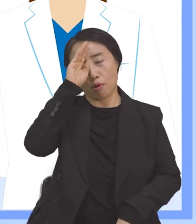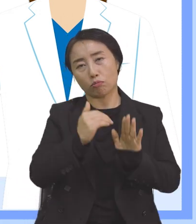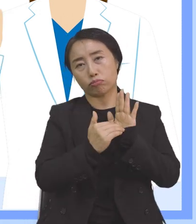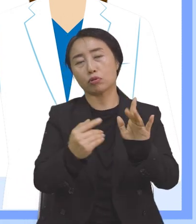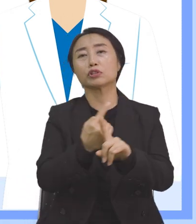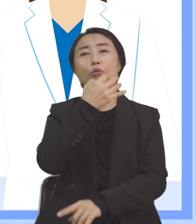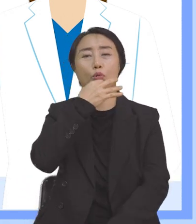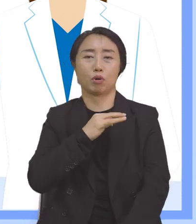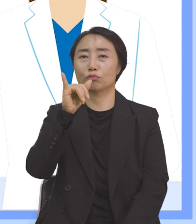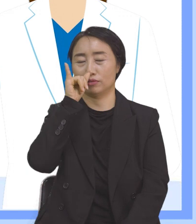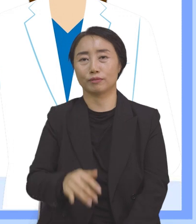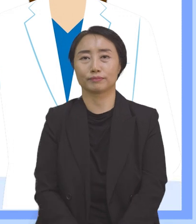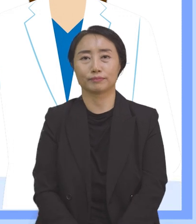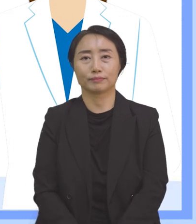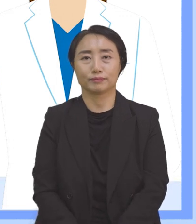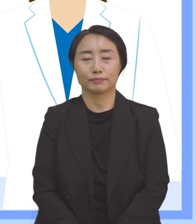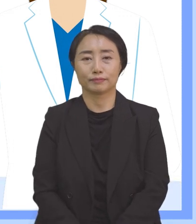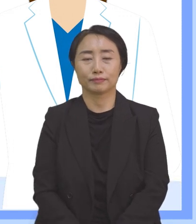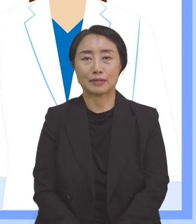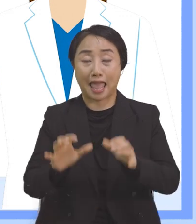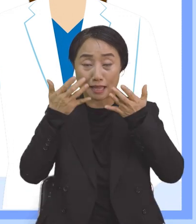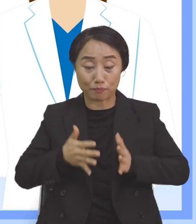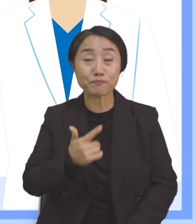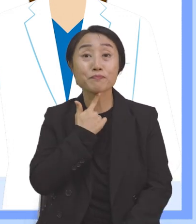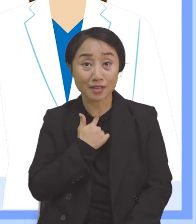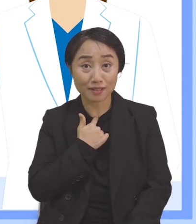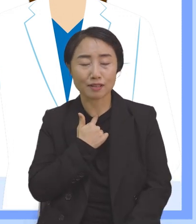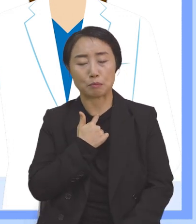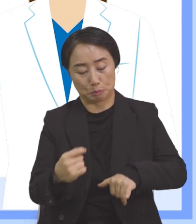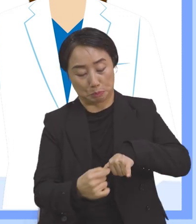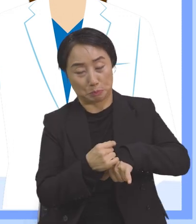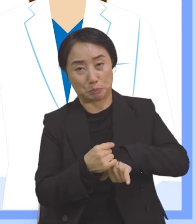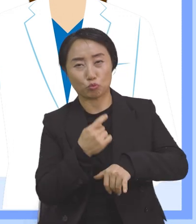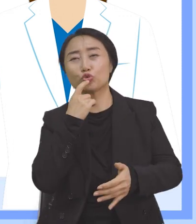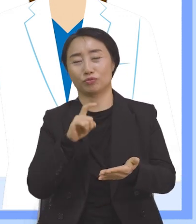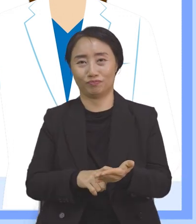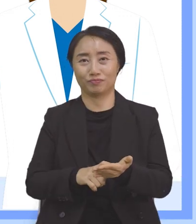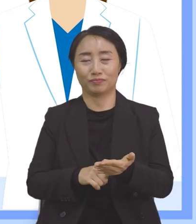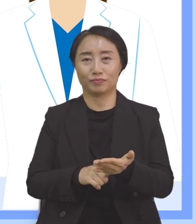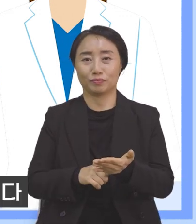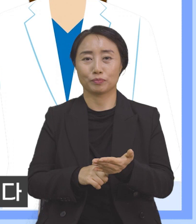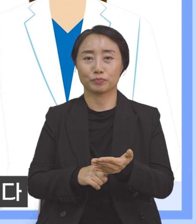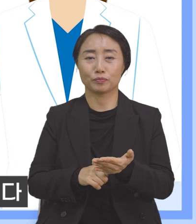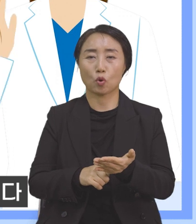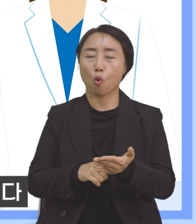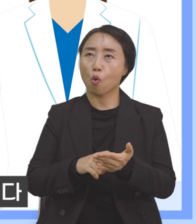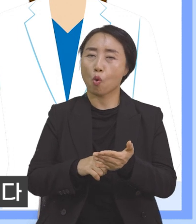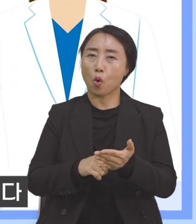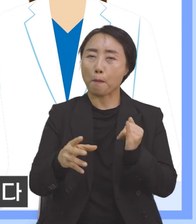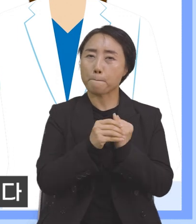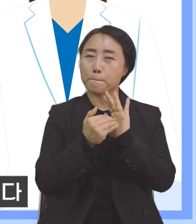질환의 치료 효과도 동시에 얻을 수 있습니다. 또 출산 경험이 있는 경우에 시술이 더 용이하고